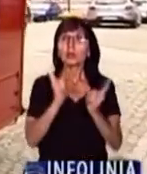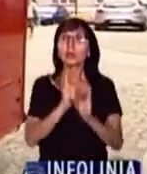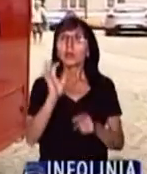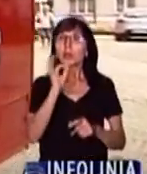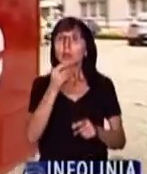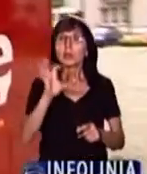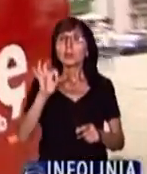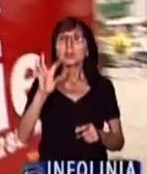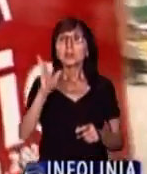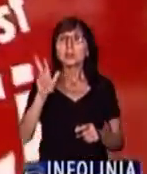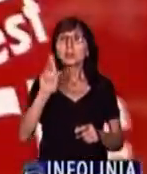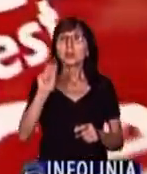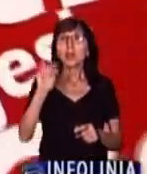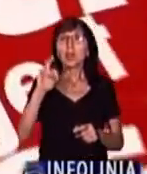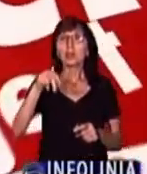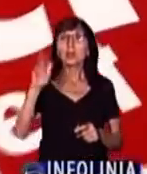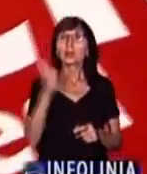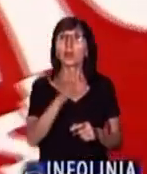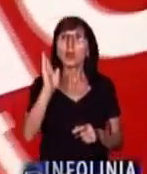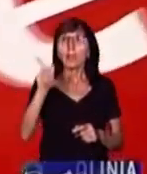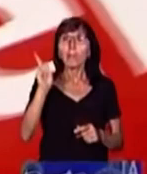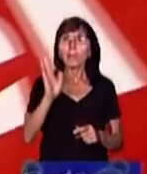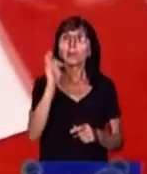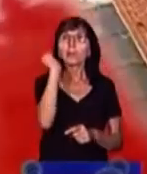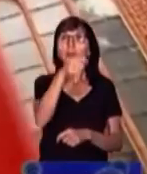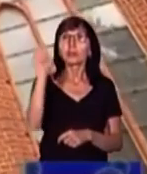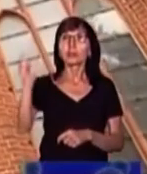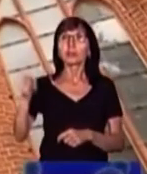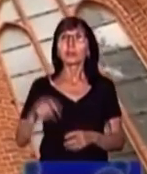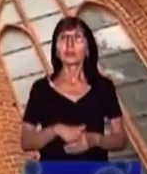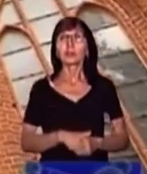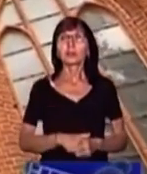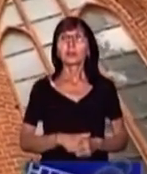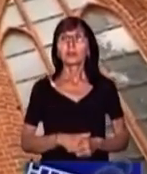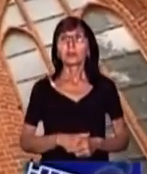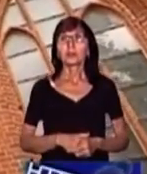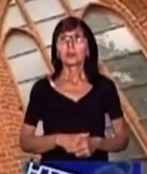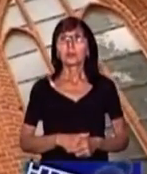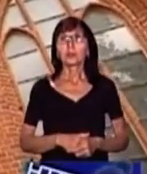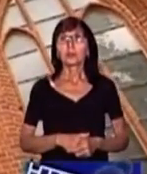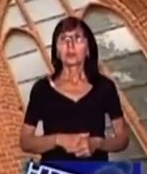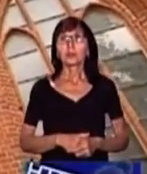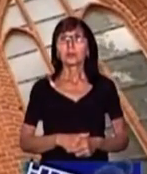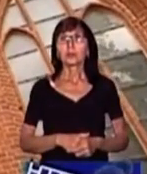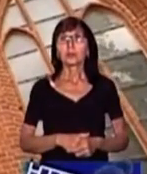Skrzatuszu. Tam też zostanie poświęcona. Koszalin, Sławomir Pankowski, TVP3 Szczecin.